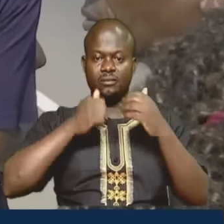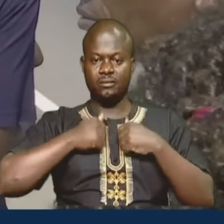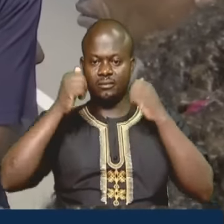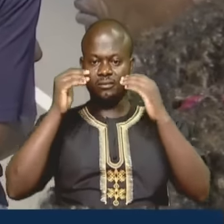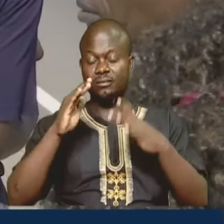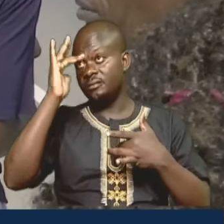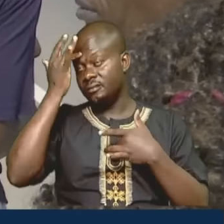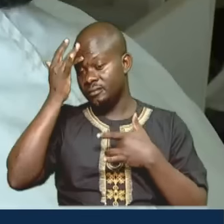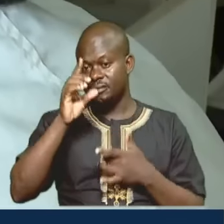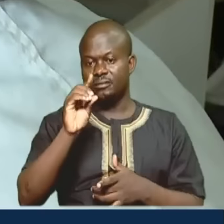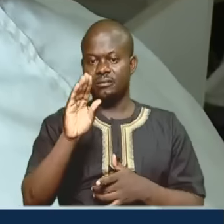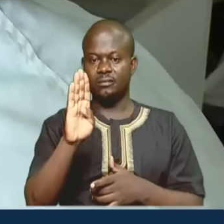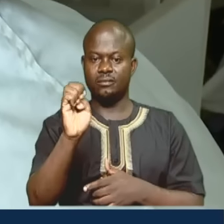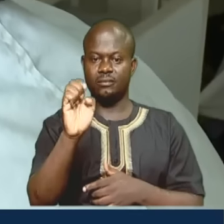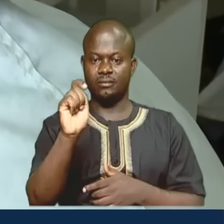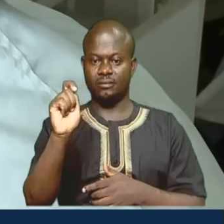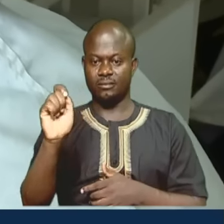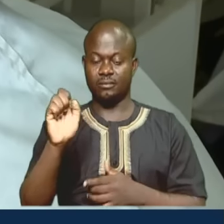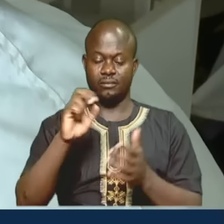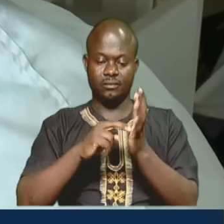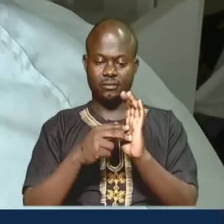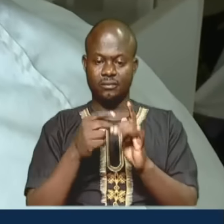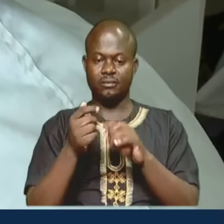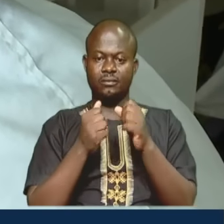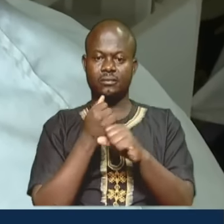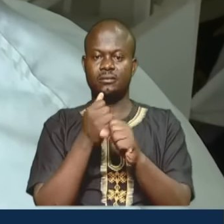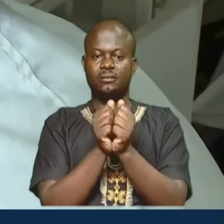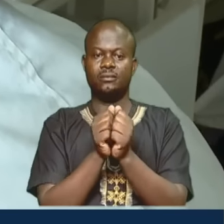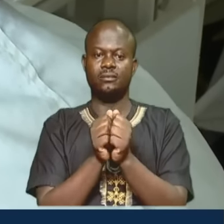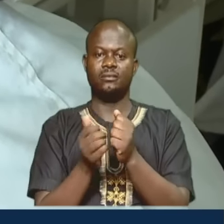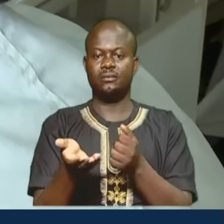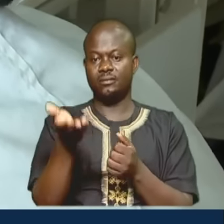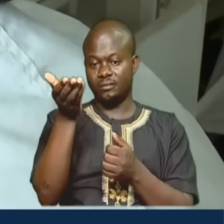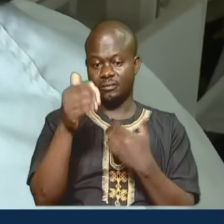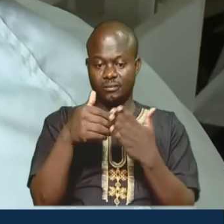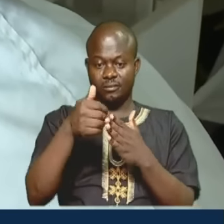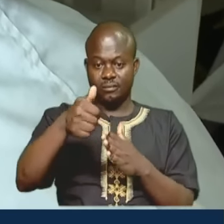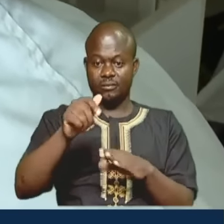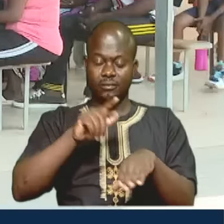barwaye diabete ni ukuvuga kuva ku myaka 18 kuzamura icyo gihe